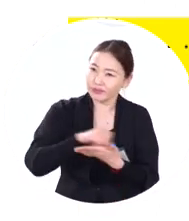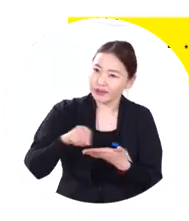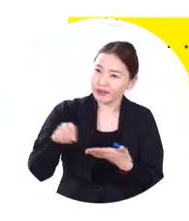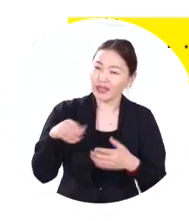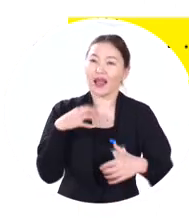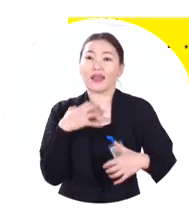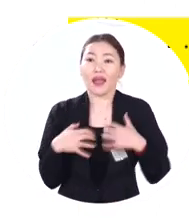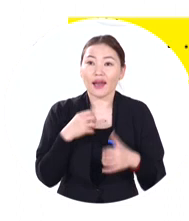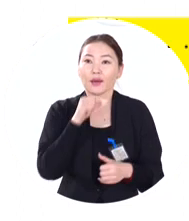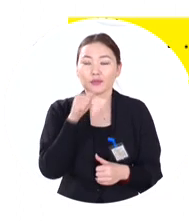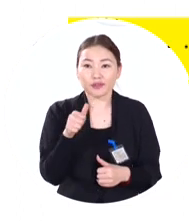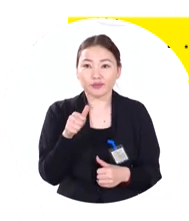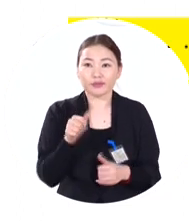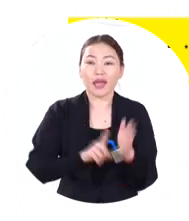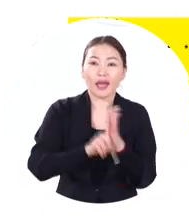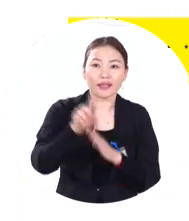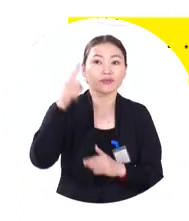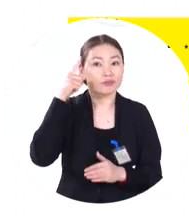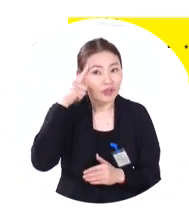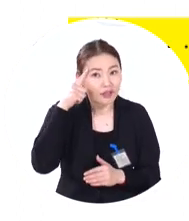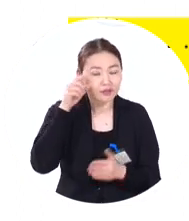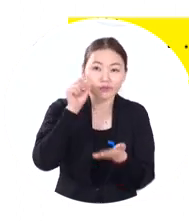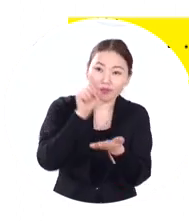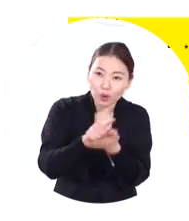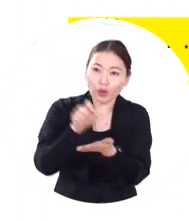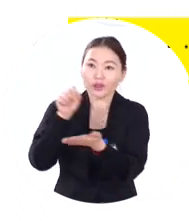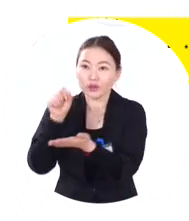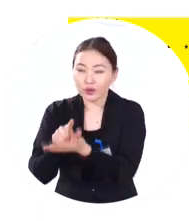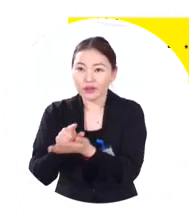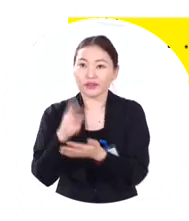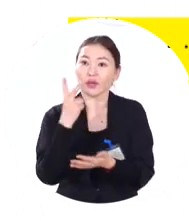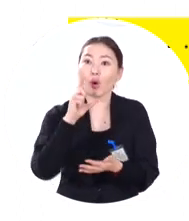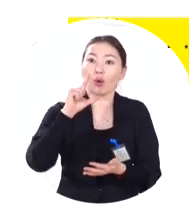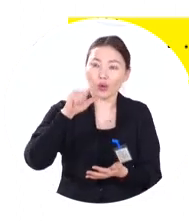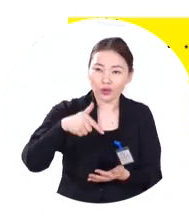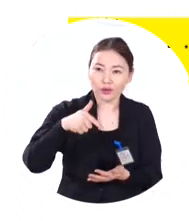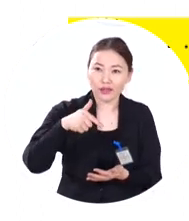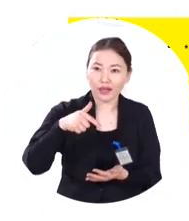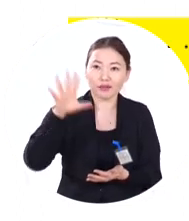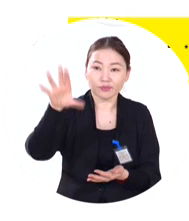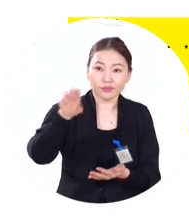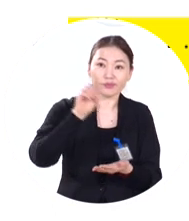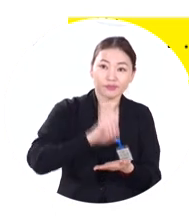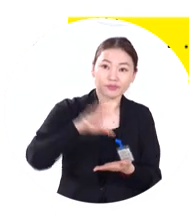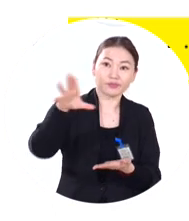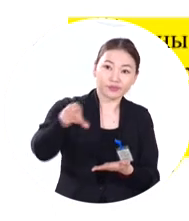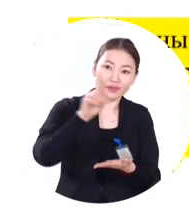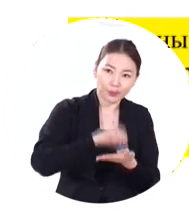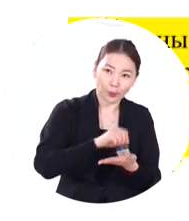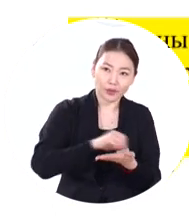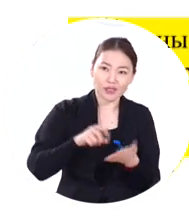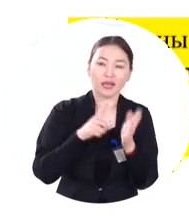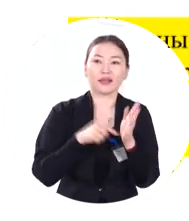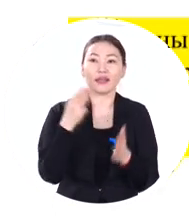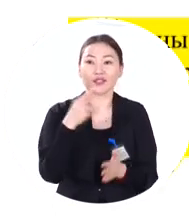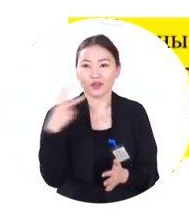чухал гол гэсэн түлхүүр үгнүүдийг тэмдэглээд түүнийг яг сэргэн санаж цаашаа үргэлжлүүлэн дэлгэрүүлж бичих байх хэрэгтэй байгаа.